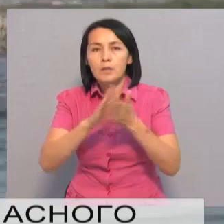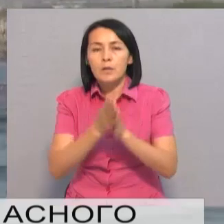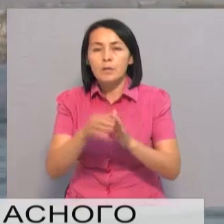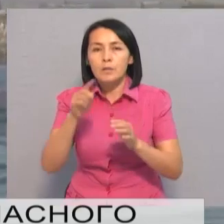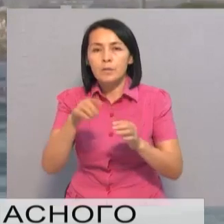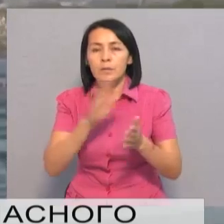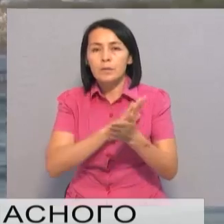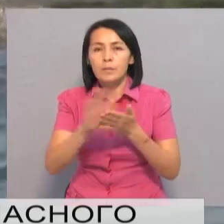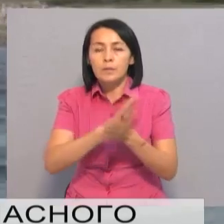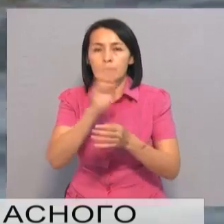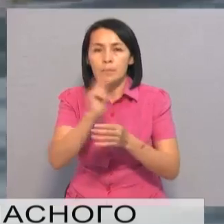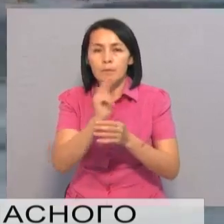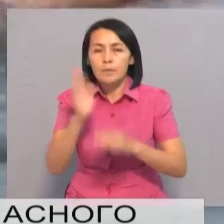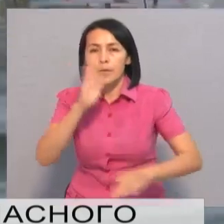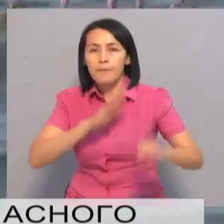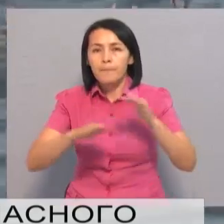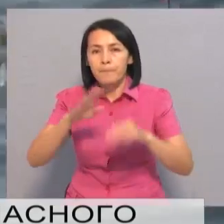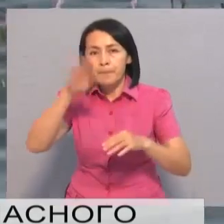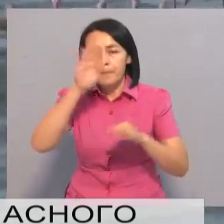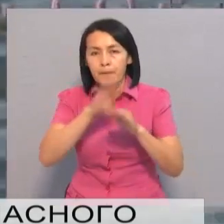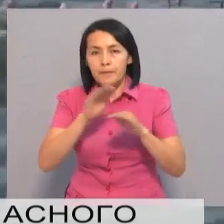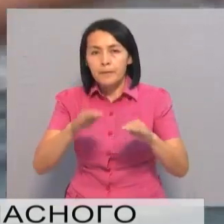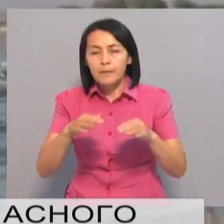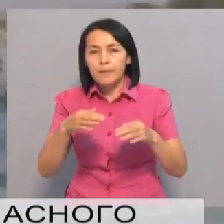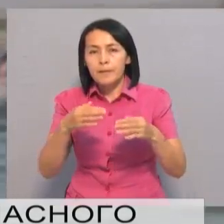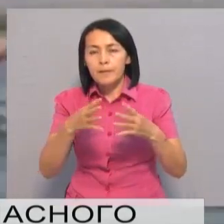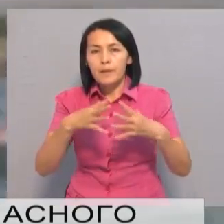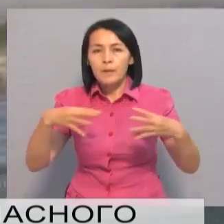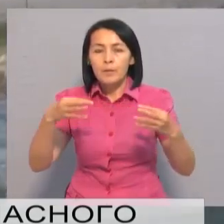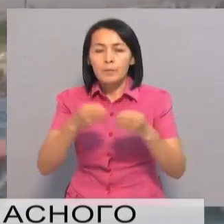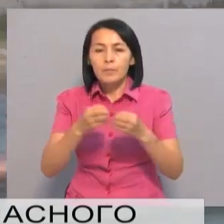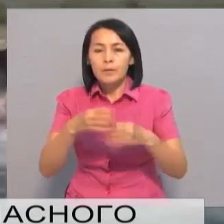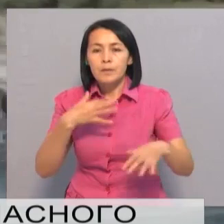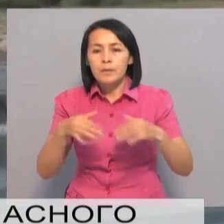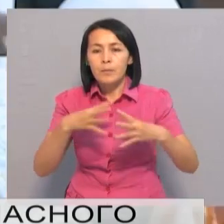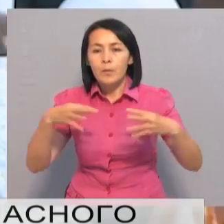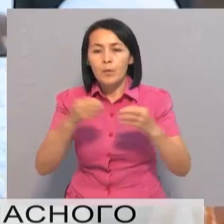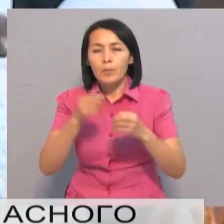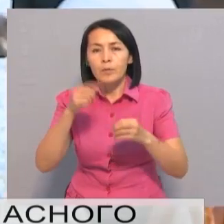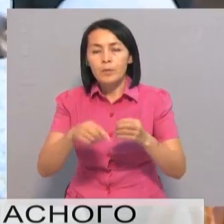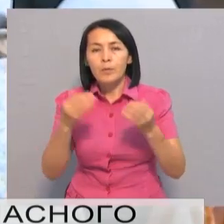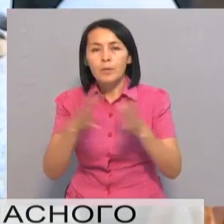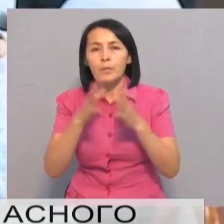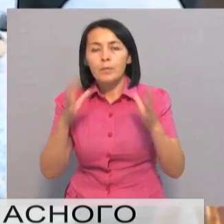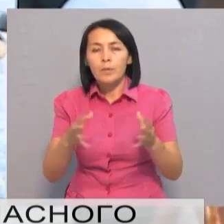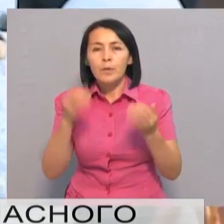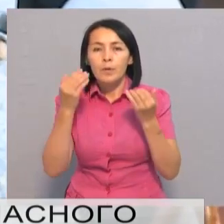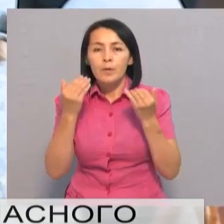по бесплатному обучению плаванию детей из социально уязвимых семей в местах купания. Проведена инструктаж более